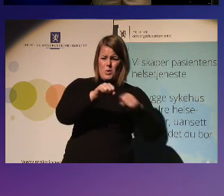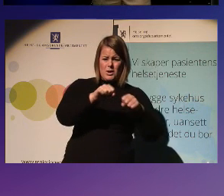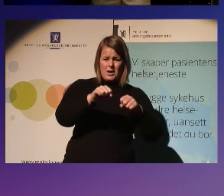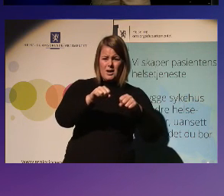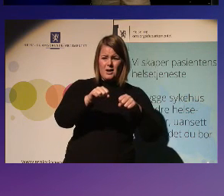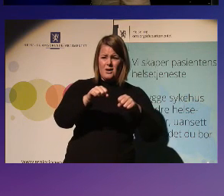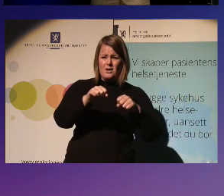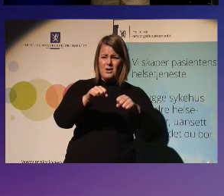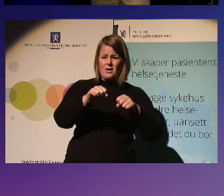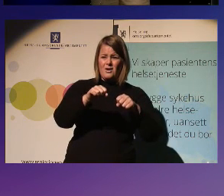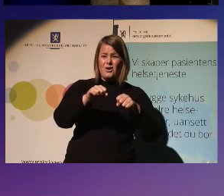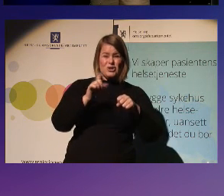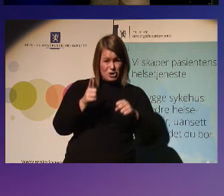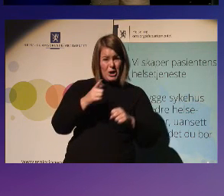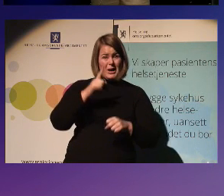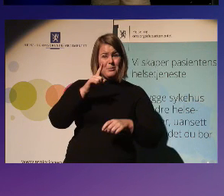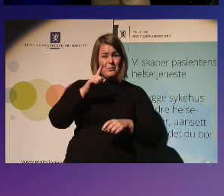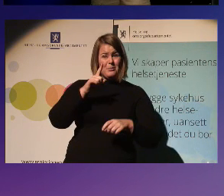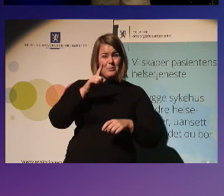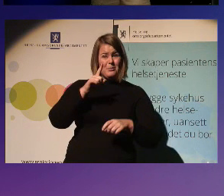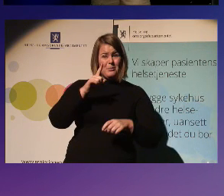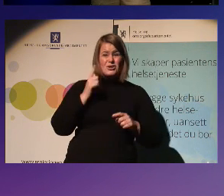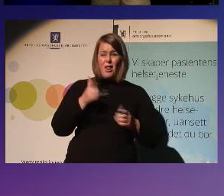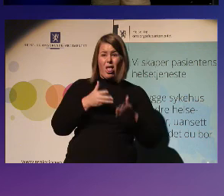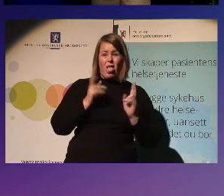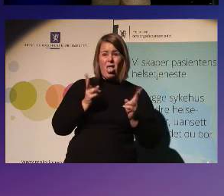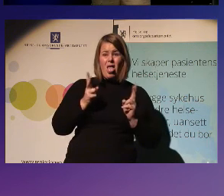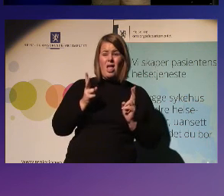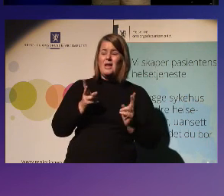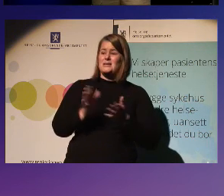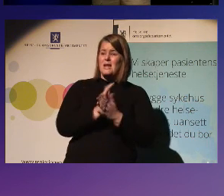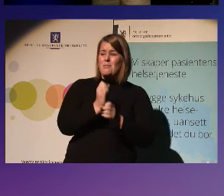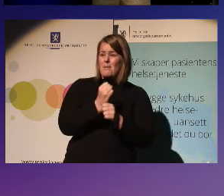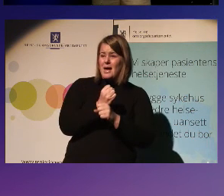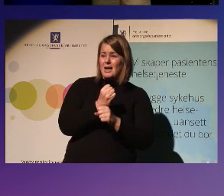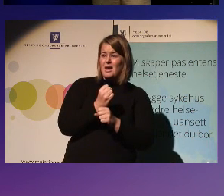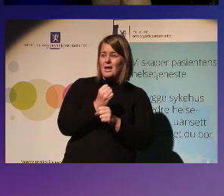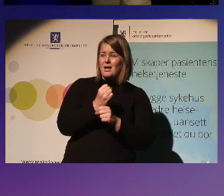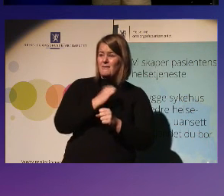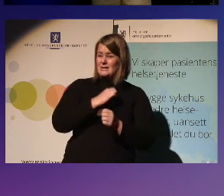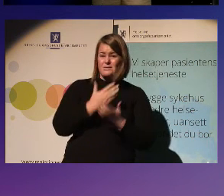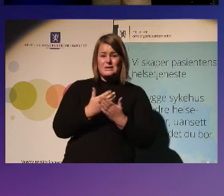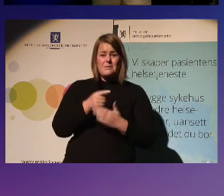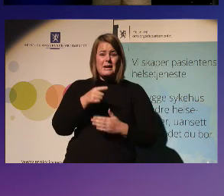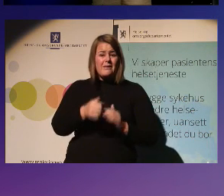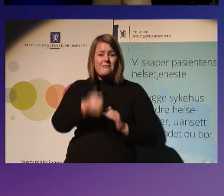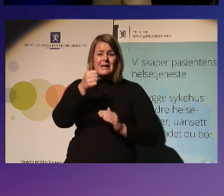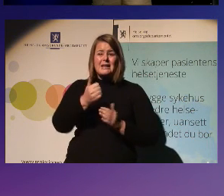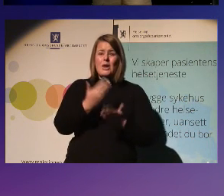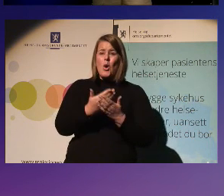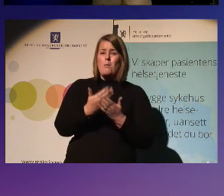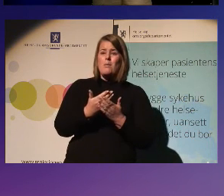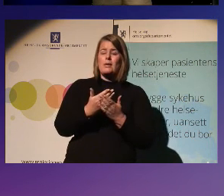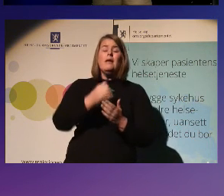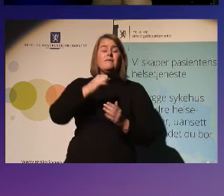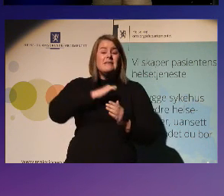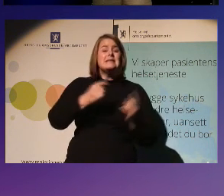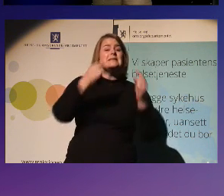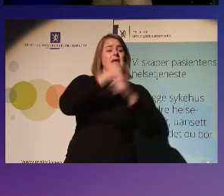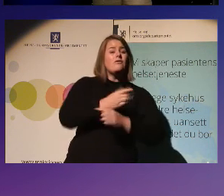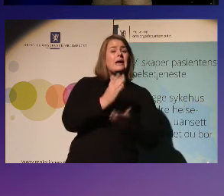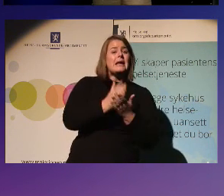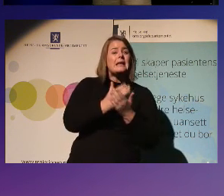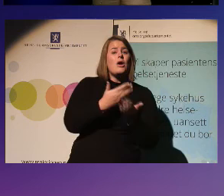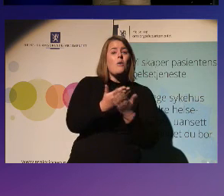Hvis det begrunnet en misnøye over at vi ikke får til samarbeidet, hvis det riktig oppgavedeling, hvis det riktig kompetanse